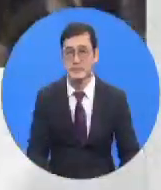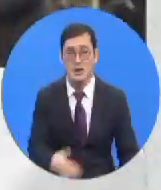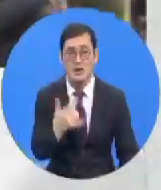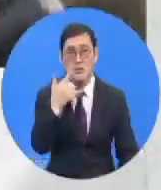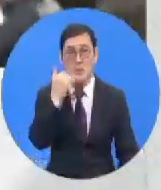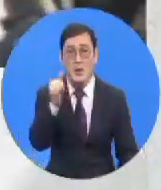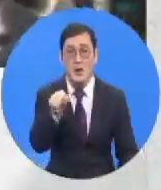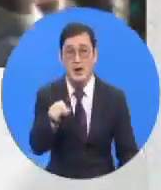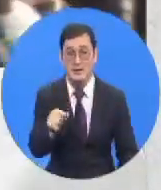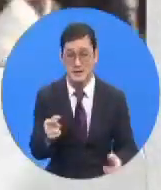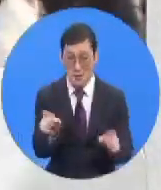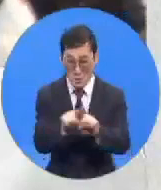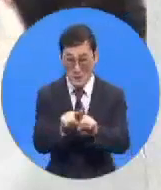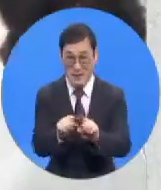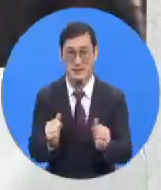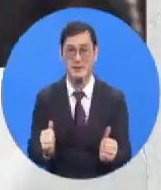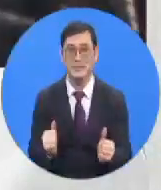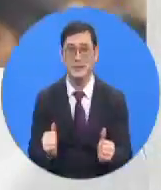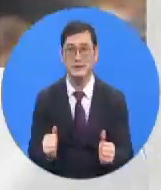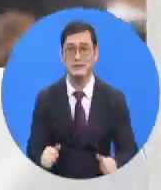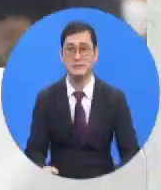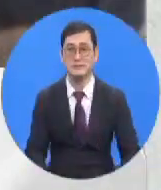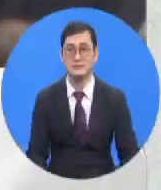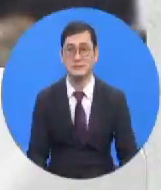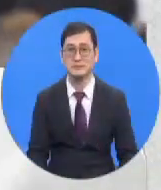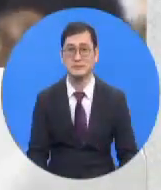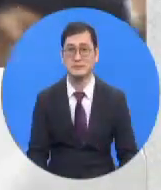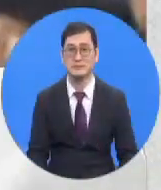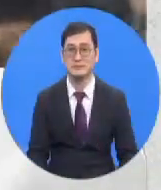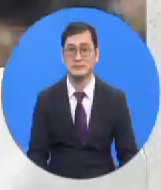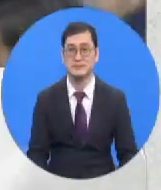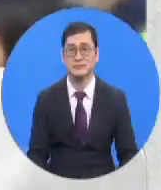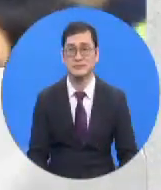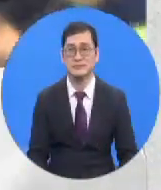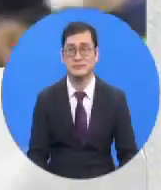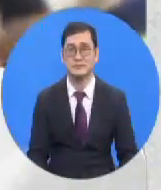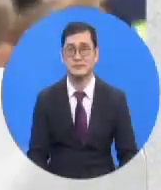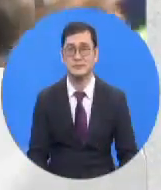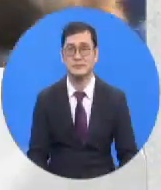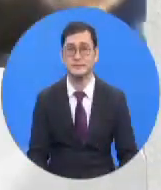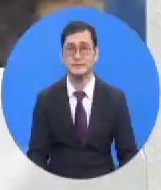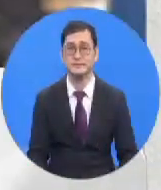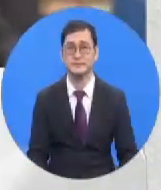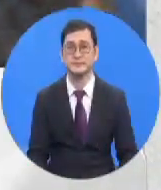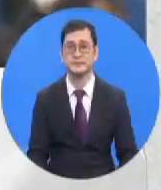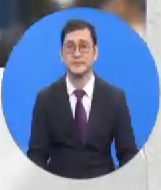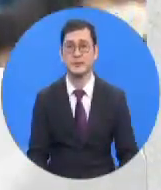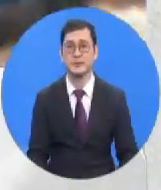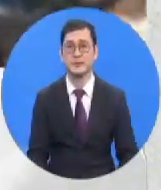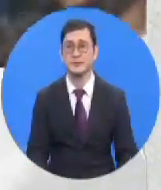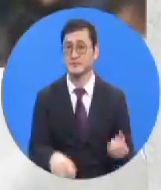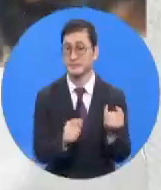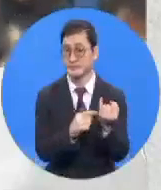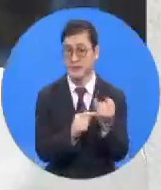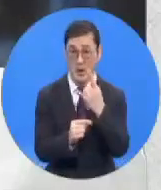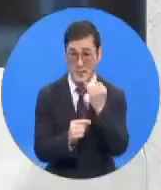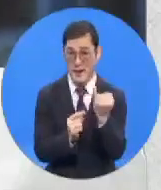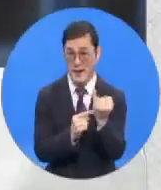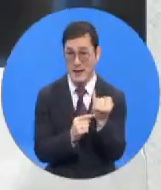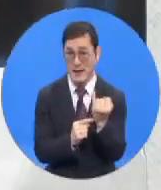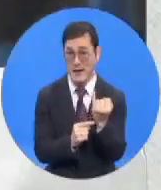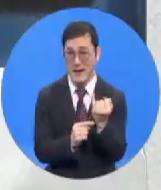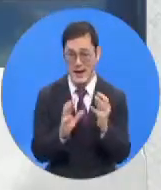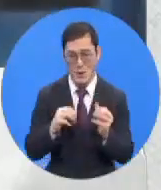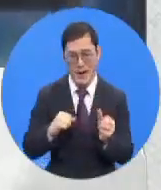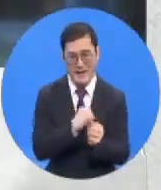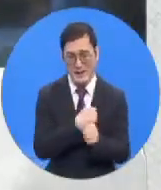지금 같이 재판을 받고 있거든요. 구속은 양모만 되어 있지만 그런데 혐의는 뭐냐면은 양모 같은 경우에는